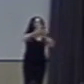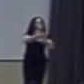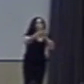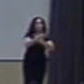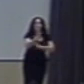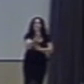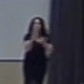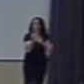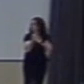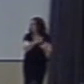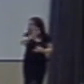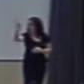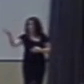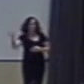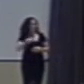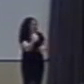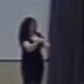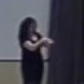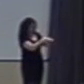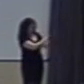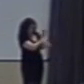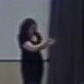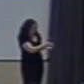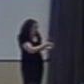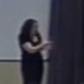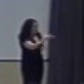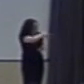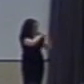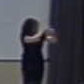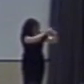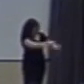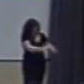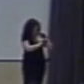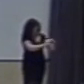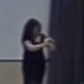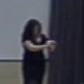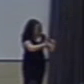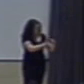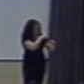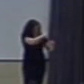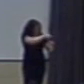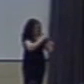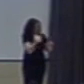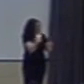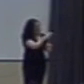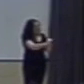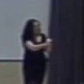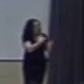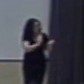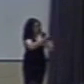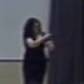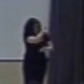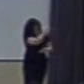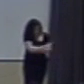I amb aquests anàlisis que feu, perdó que t'interrompeixi una mica, trobeu que el periodista té l'espai